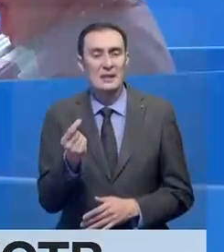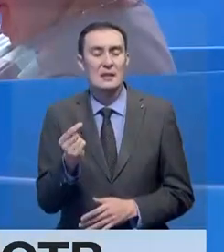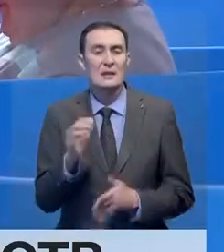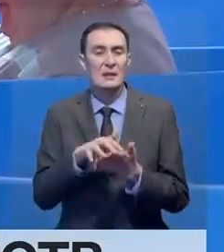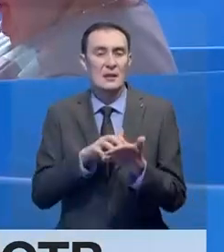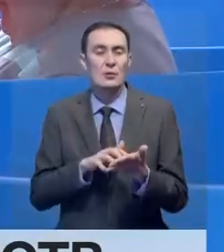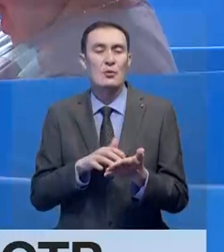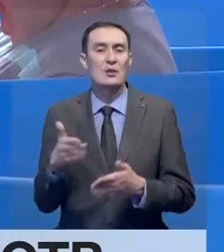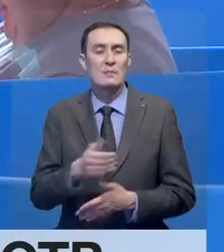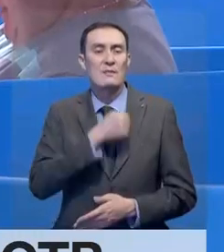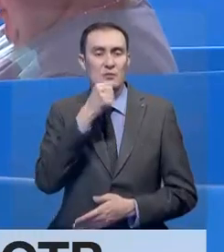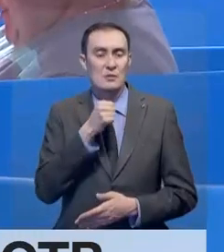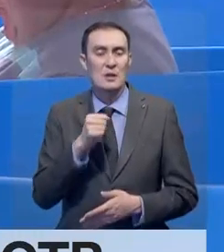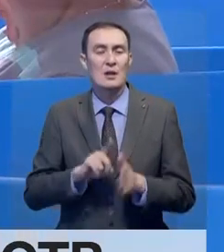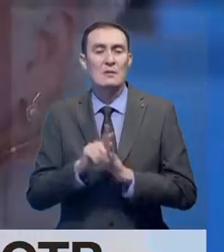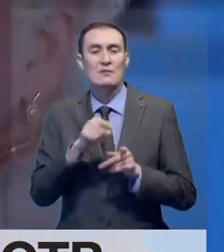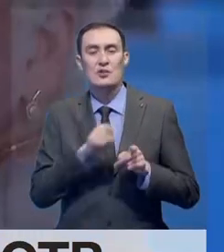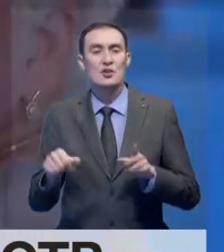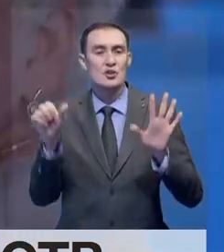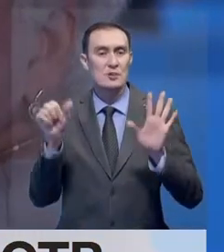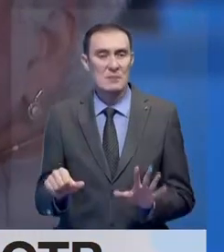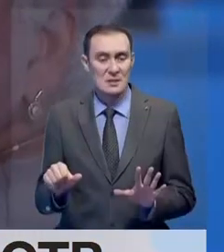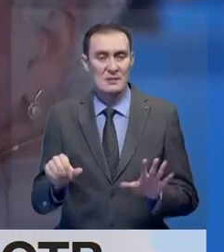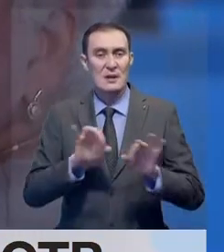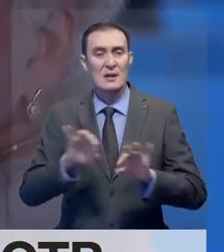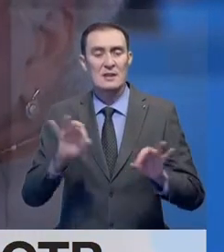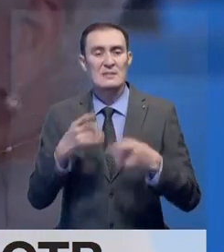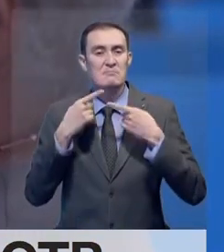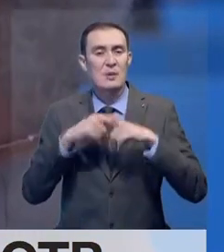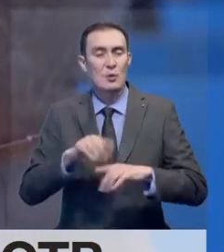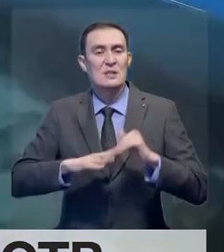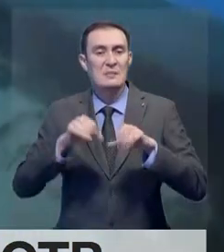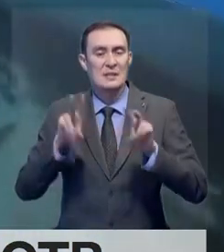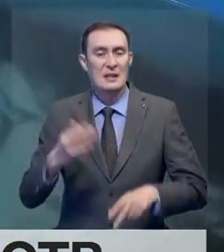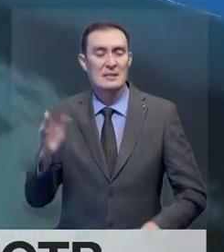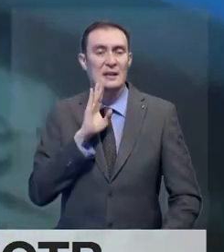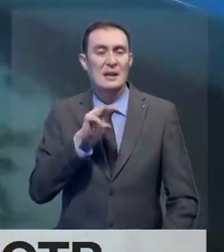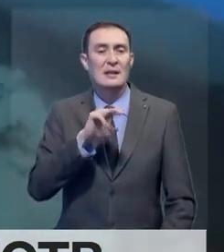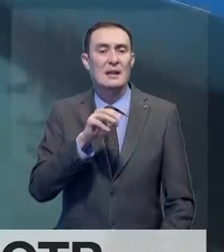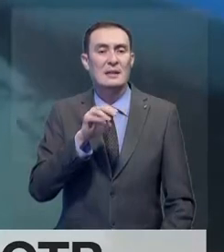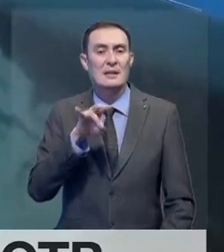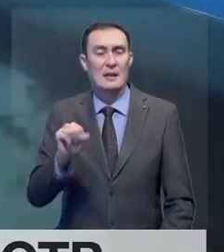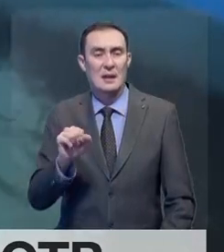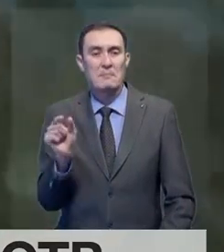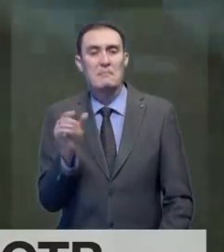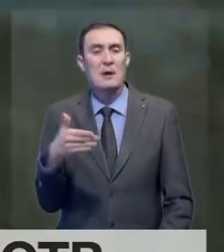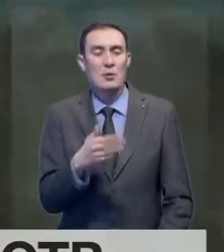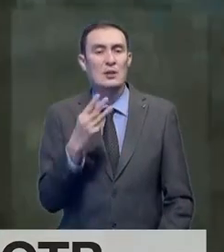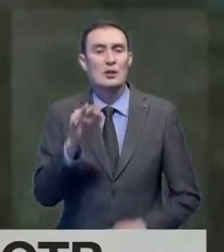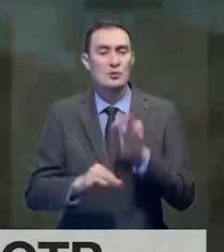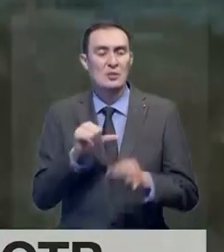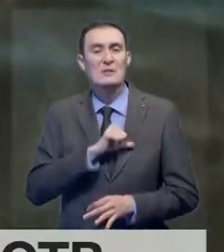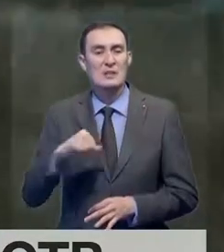взрослой рыбы товарного вида, занимает полгода, рассказывает технолог Татьяна Боровикова. Малек появляется уже на третьи сутки и